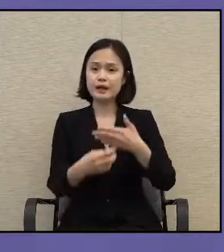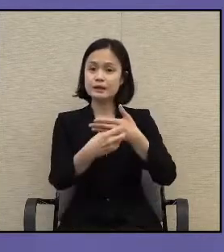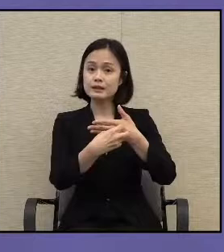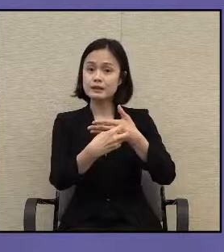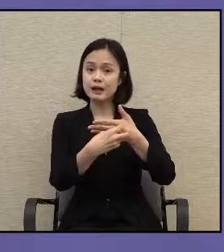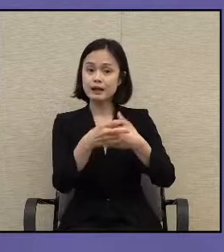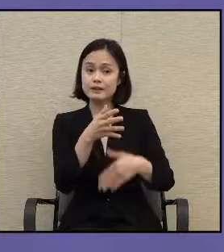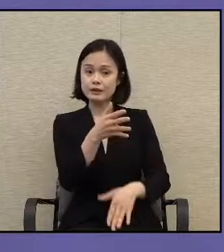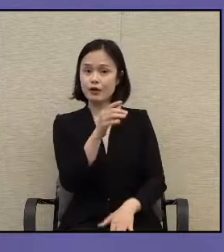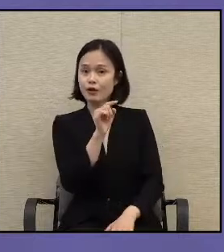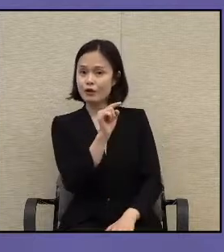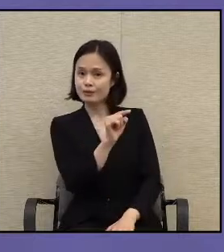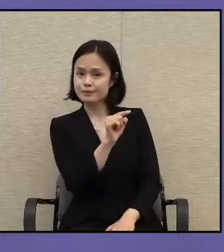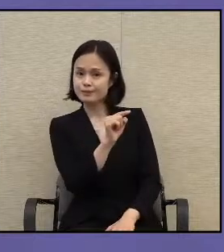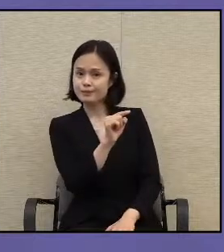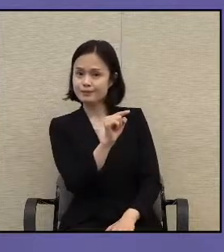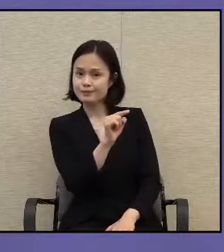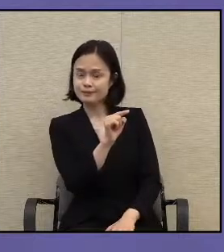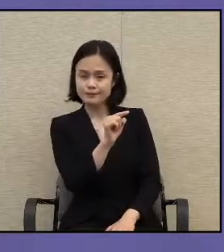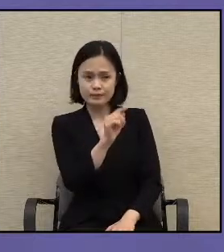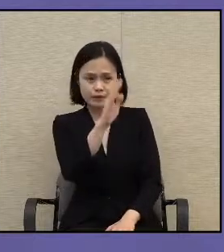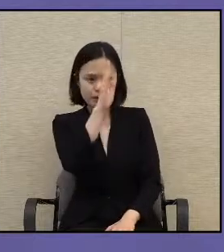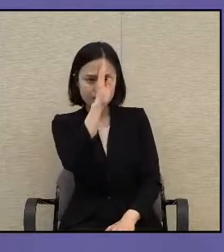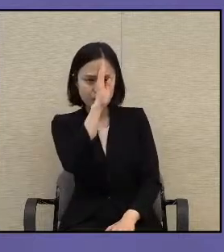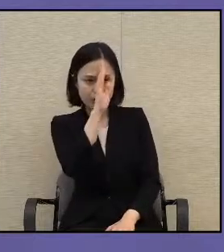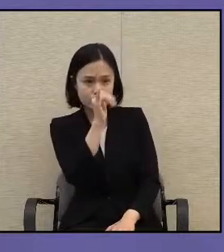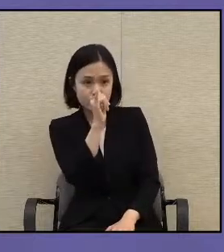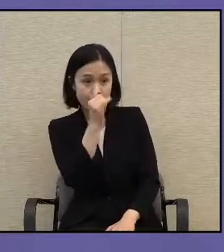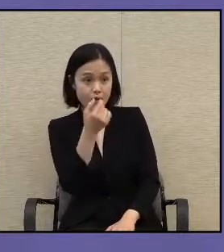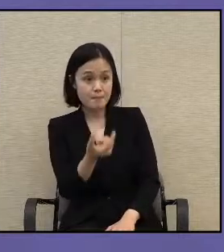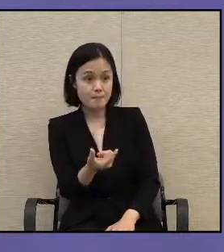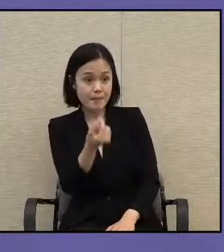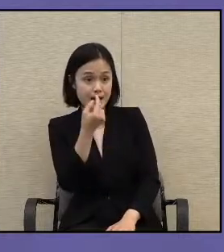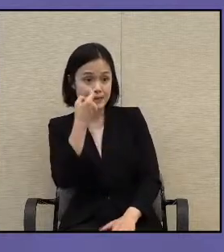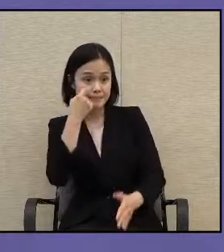의학적으로 환자를 빨리 발견하고